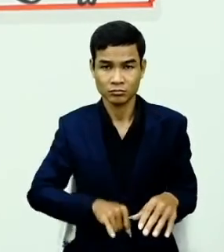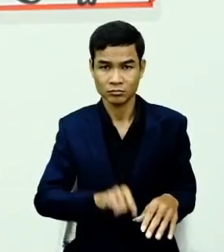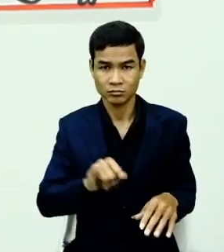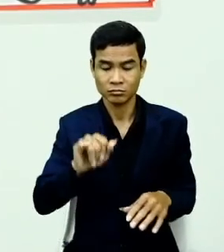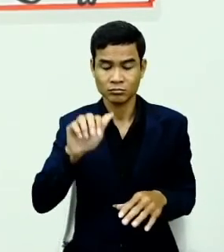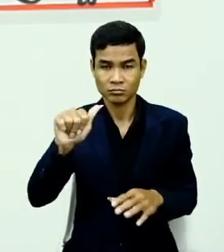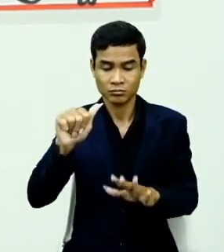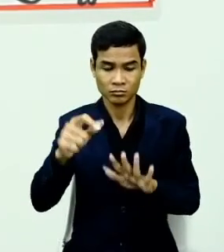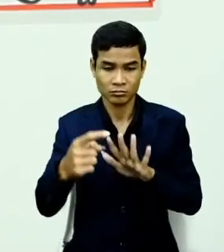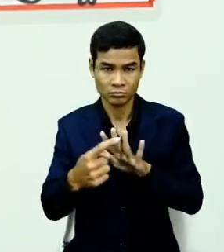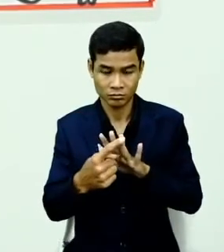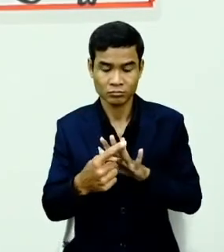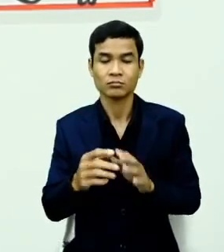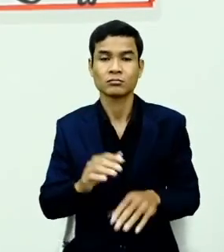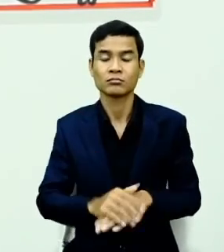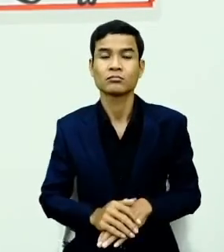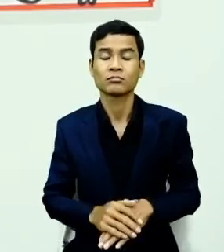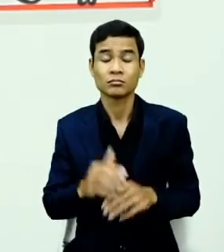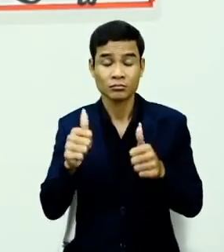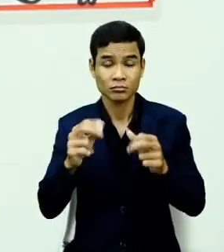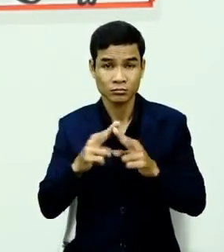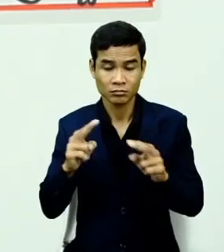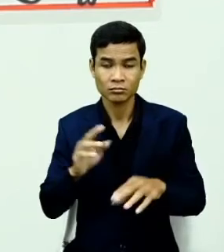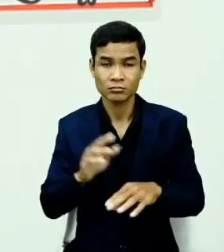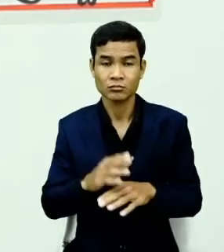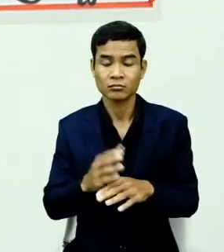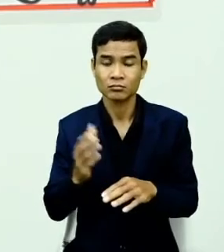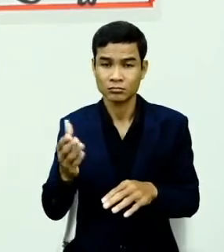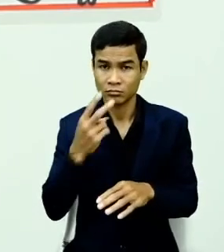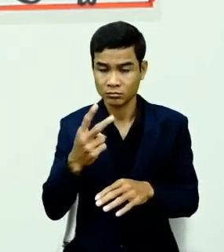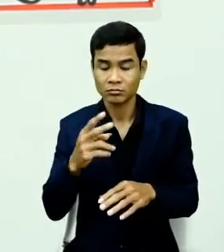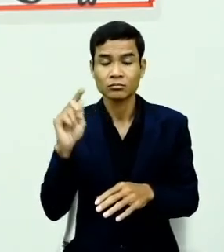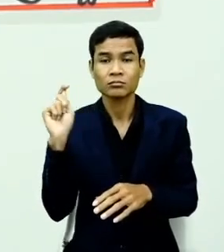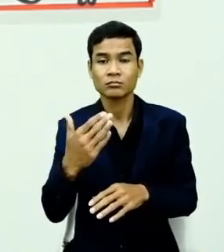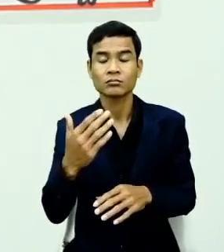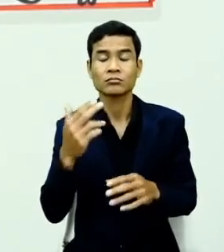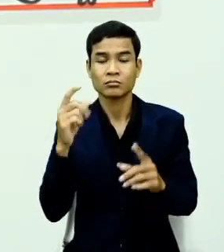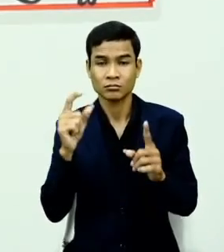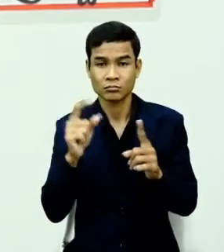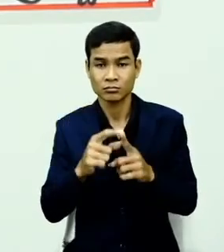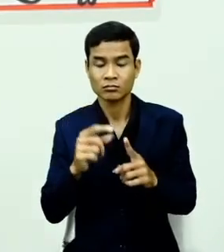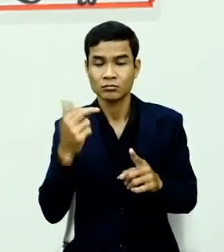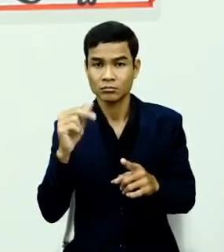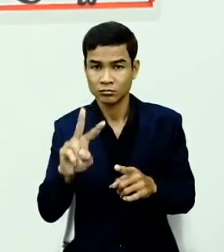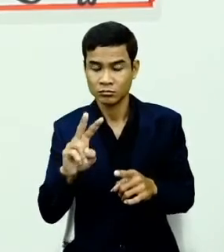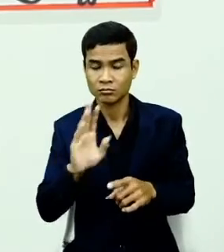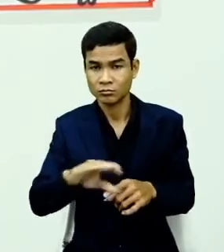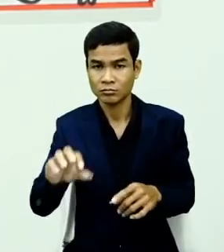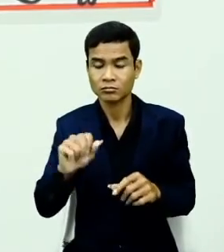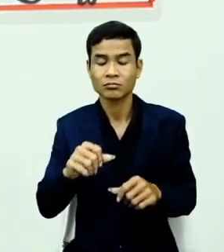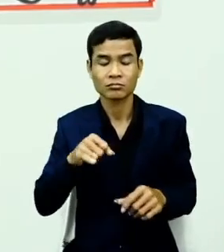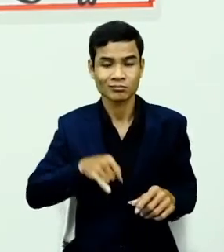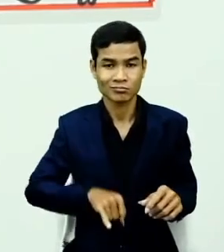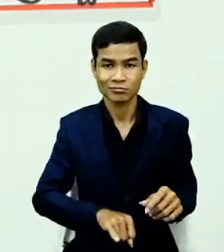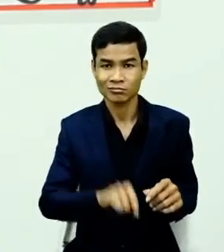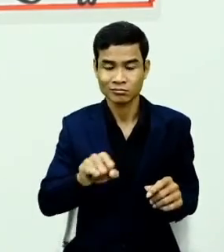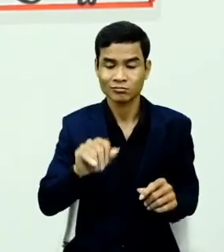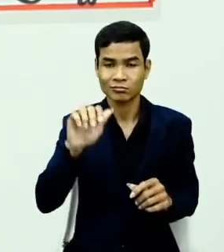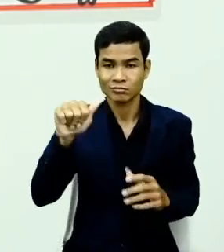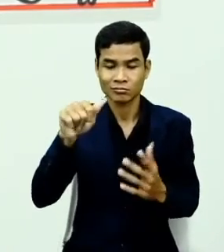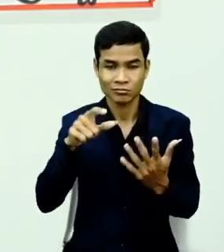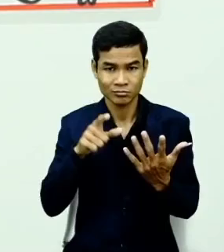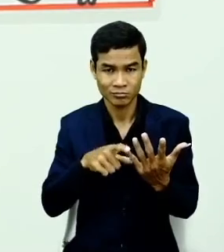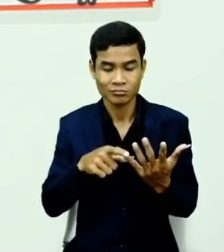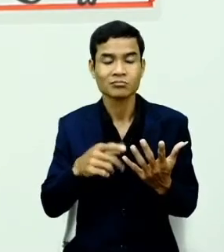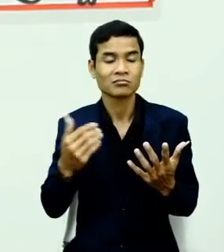ញូចាល្អណាស់តោះតើមើលរូបភាពនឹងពាក្យទី2ចានេះក៏ជាចៅញីគេមានចស្រ